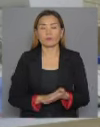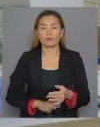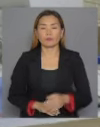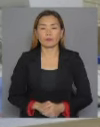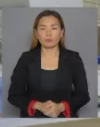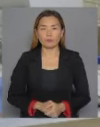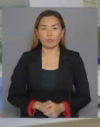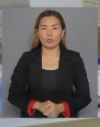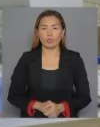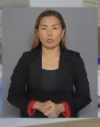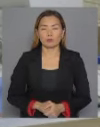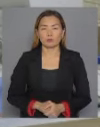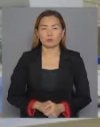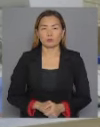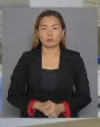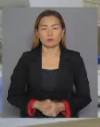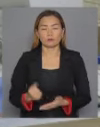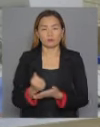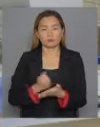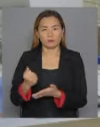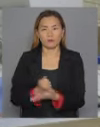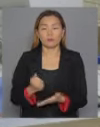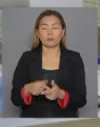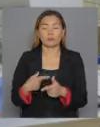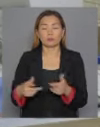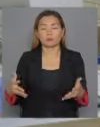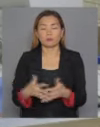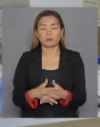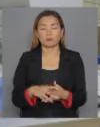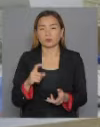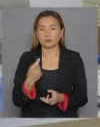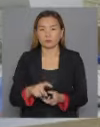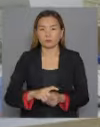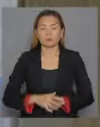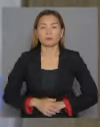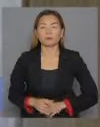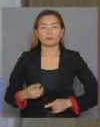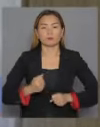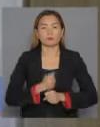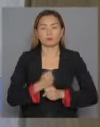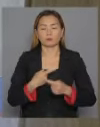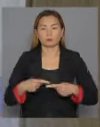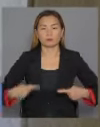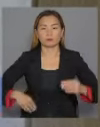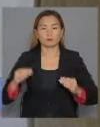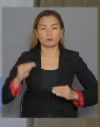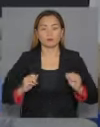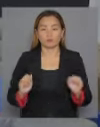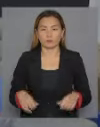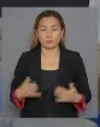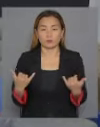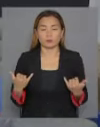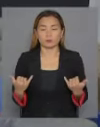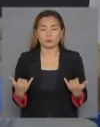және де эпоксидный смола және де отвердитель қосылу арқылы осындай бізде бұйымдар жасалынады. Қазіргі уақытта